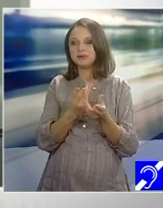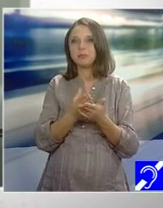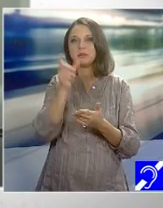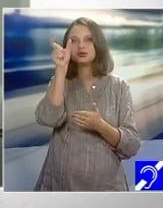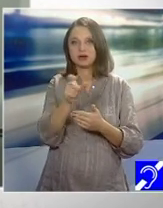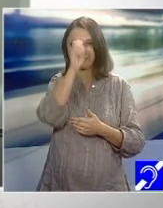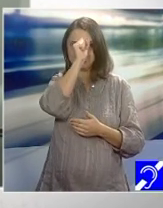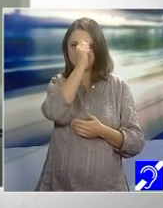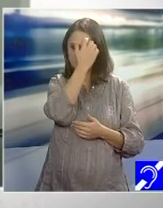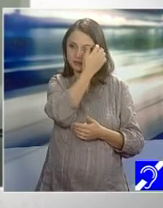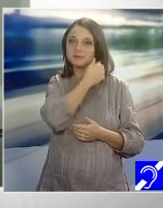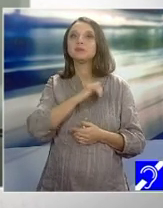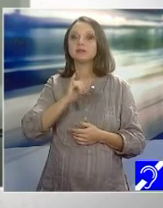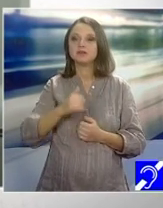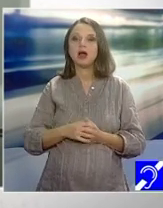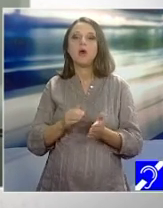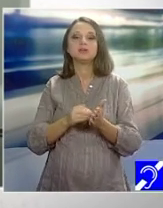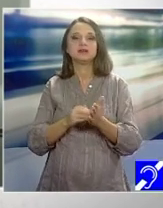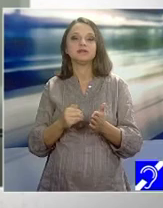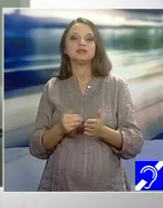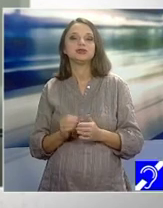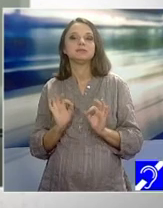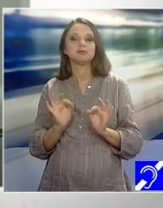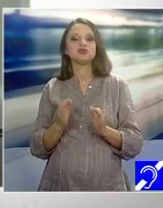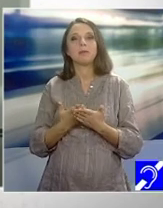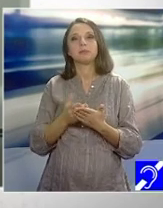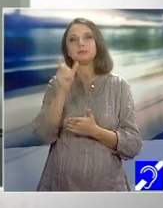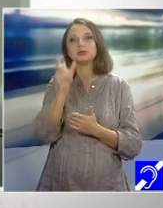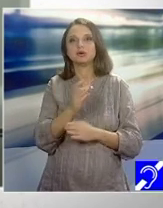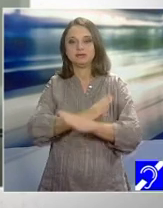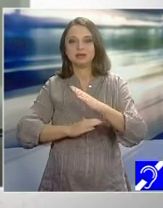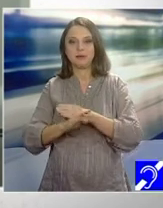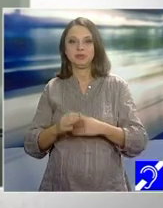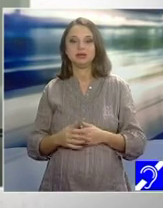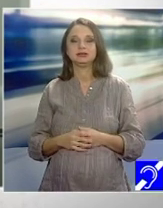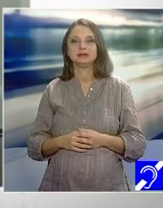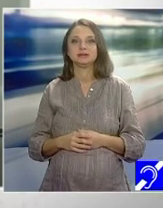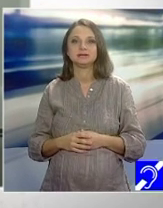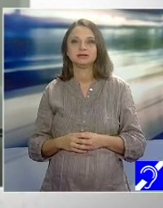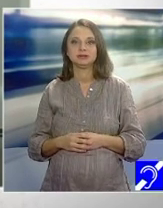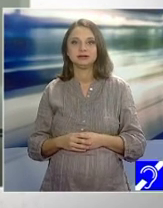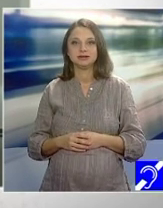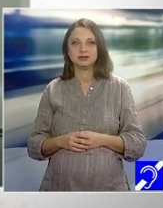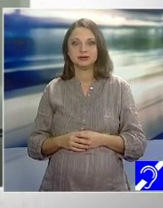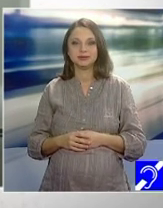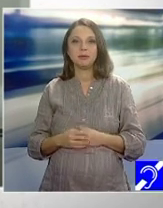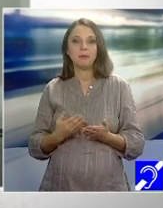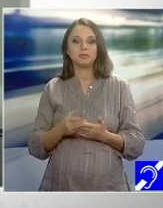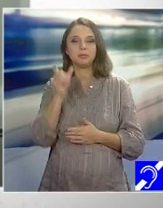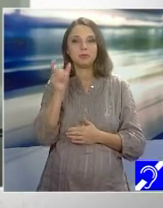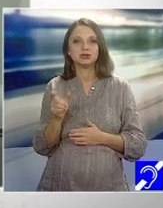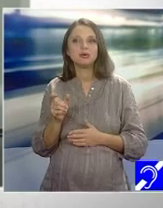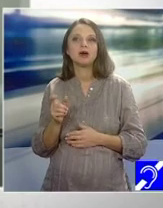țări care au servicii consacrate și care, să spunem așa, dau tonul în ceea ce privește protecția și